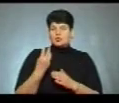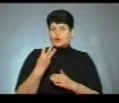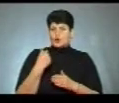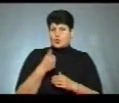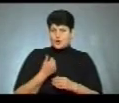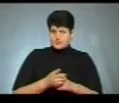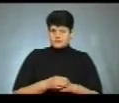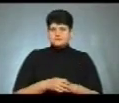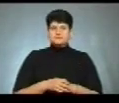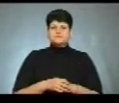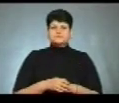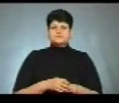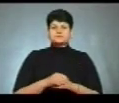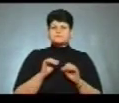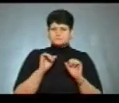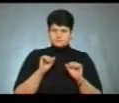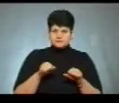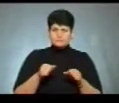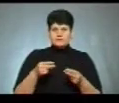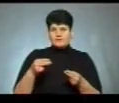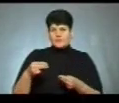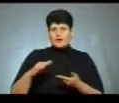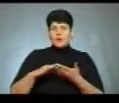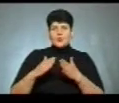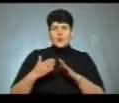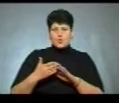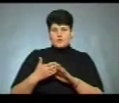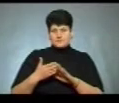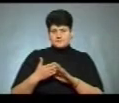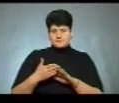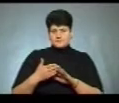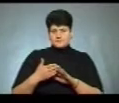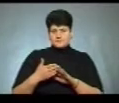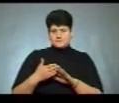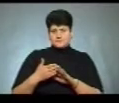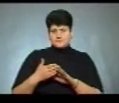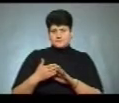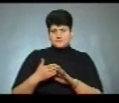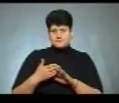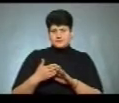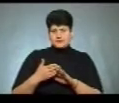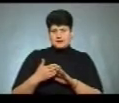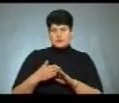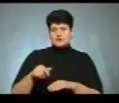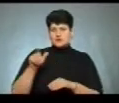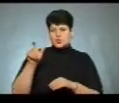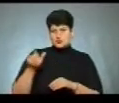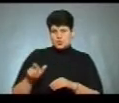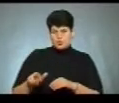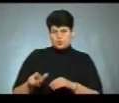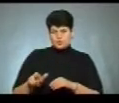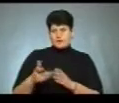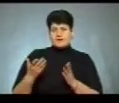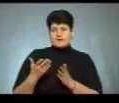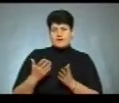до 3 років, можуть укласти угоду з особою,